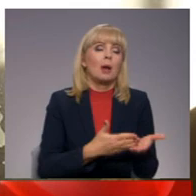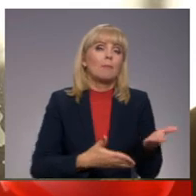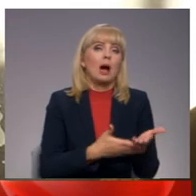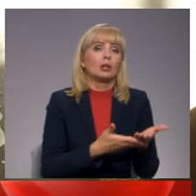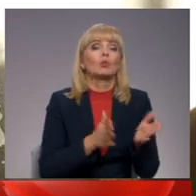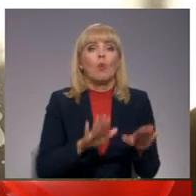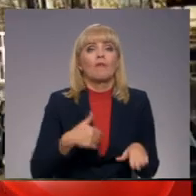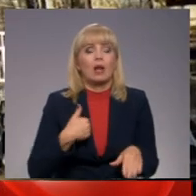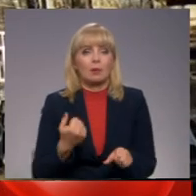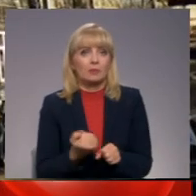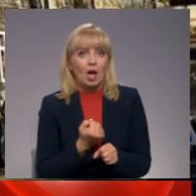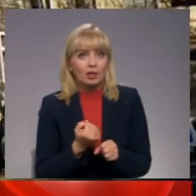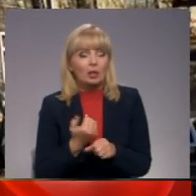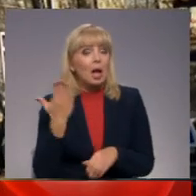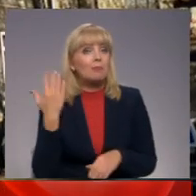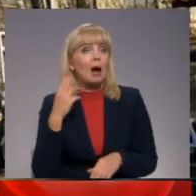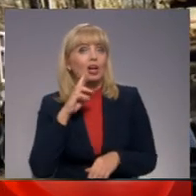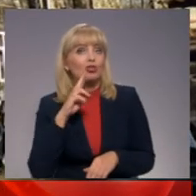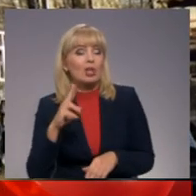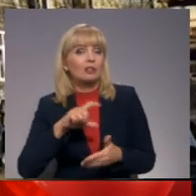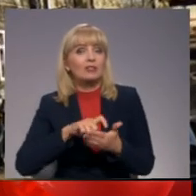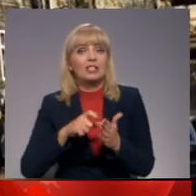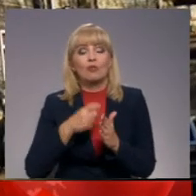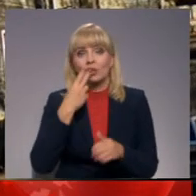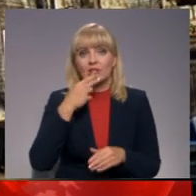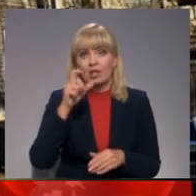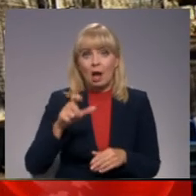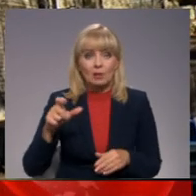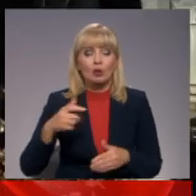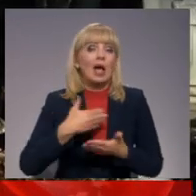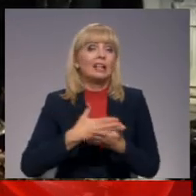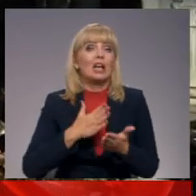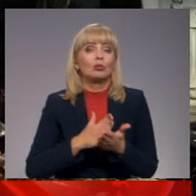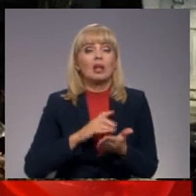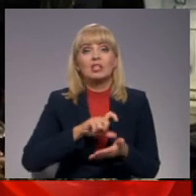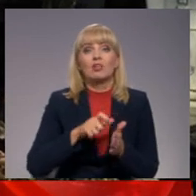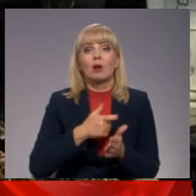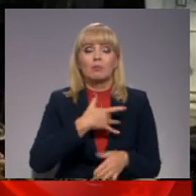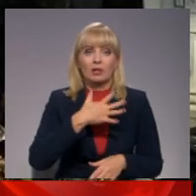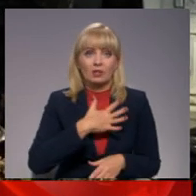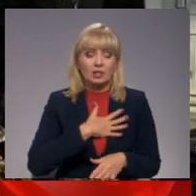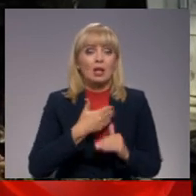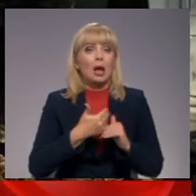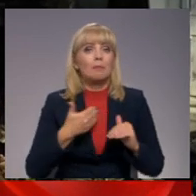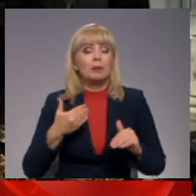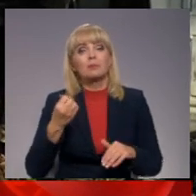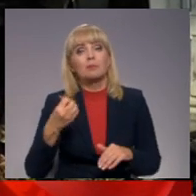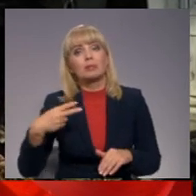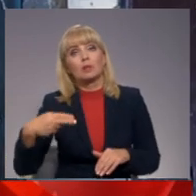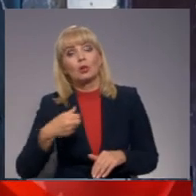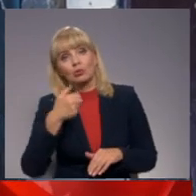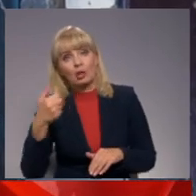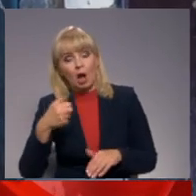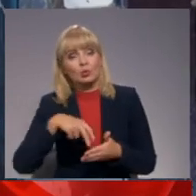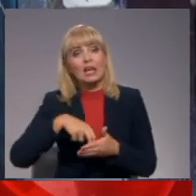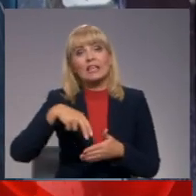mēs varam darīt. Pagājušajā nedēļā dzīvokļu saimniekiem, kur lielākoties dzīvokļus privatizējuši pirms 15-20 gadiem,